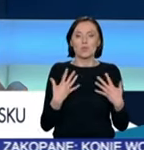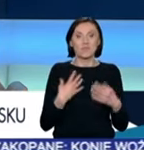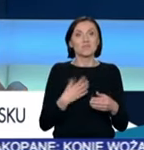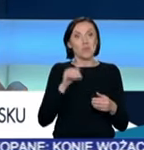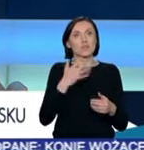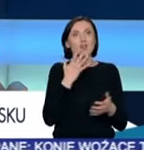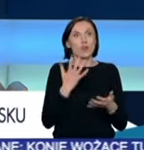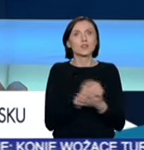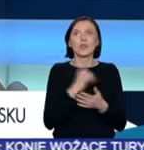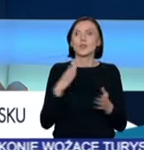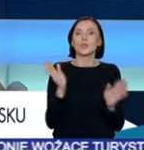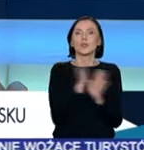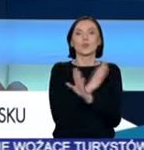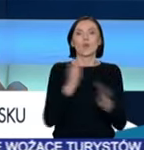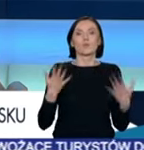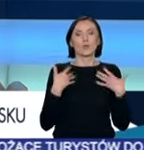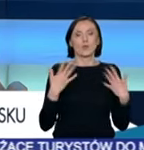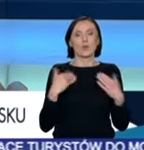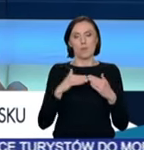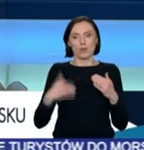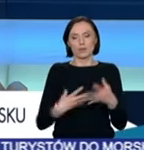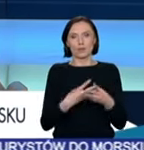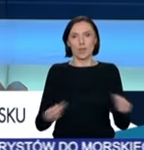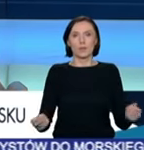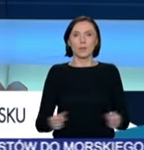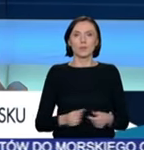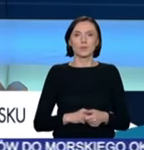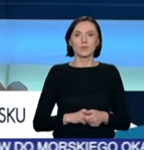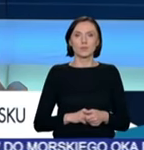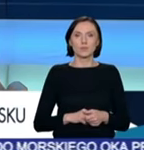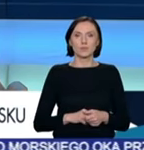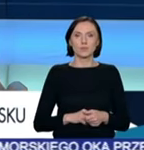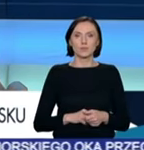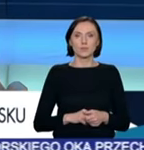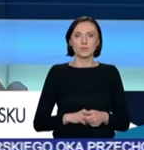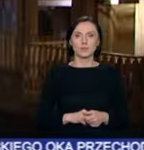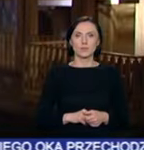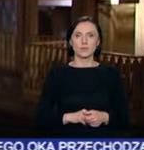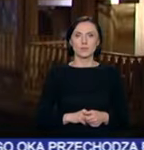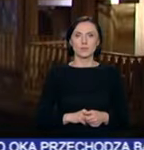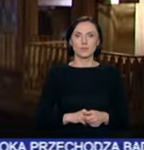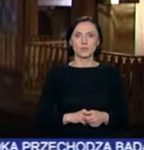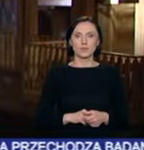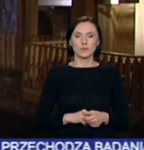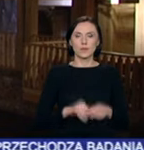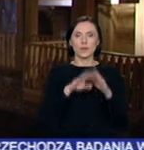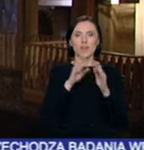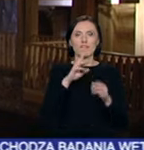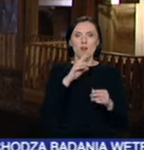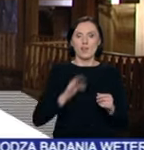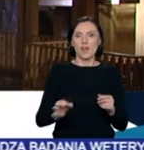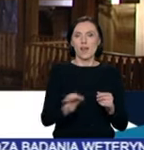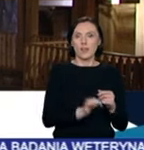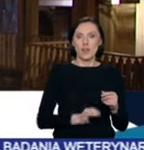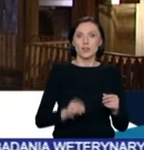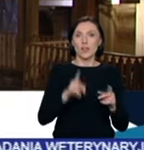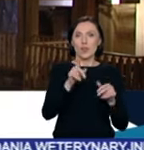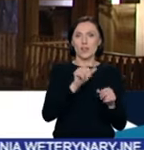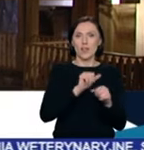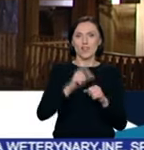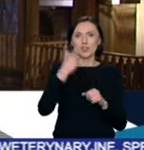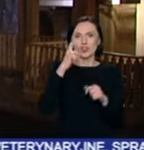z wyjątkowego mikroklimatu podziemnego kompleksu leczniczego. Monika Dziura. Komora jeziora Wesel, znajdująca